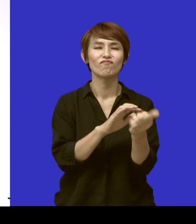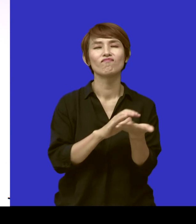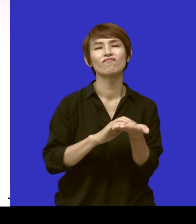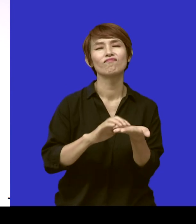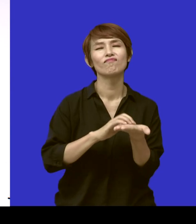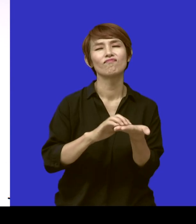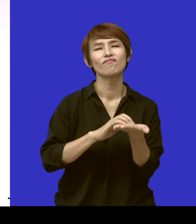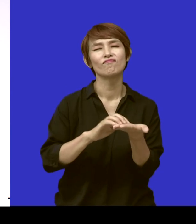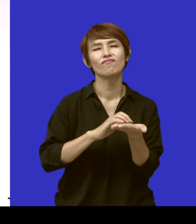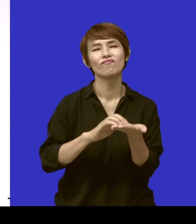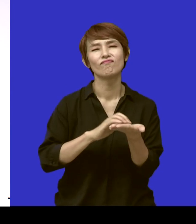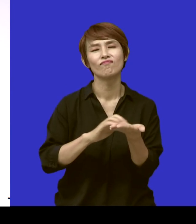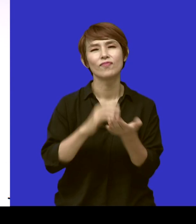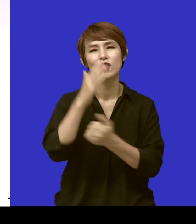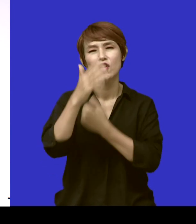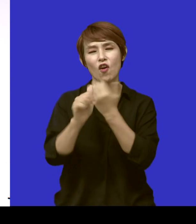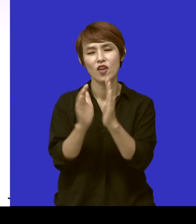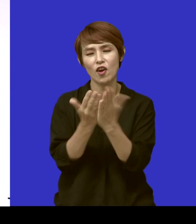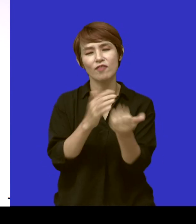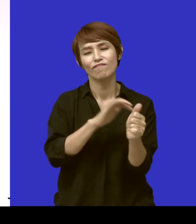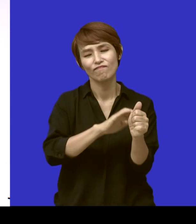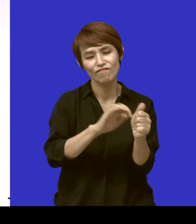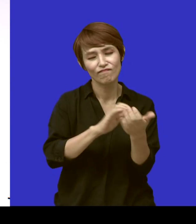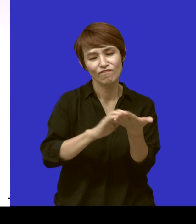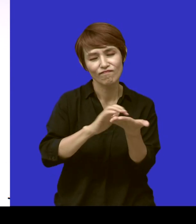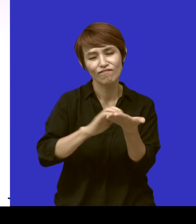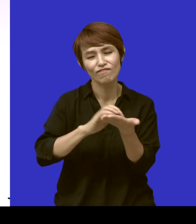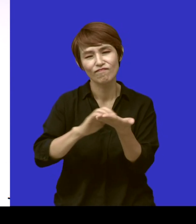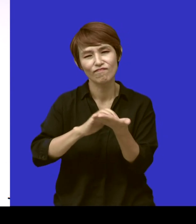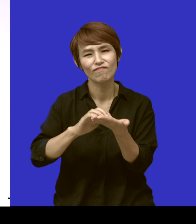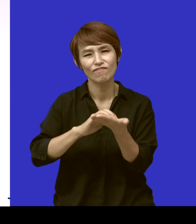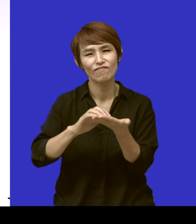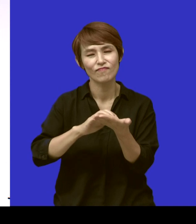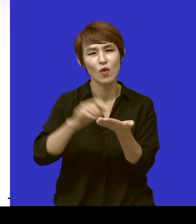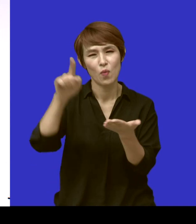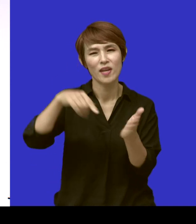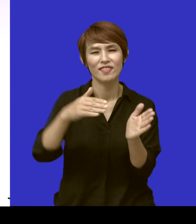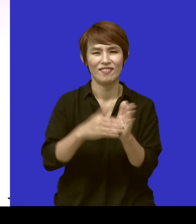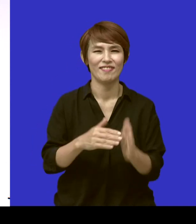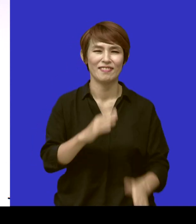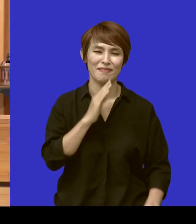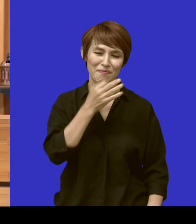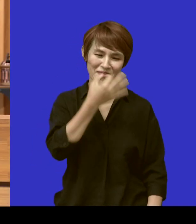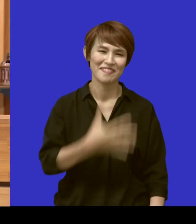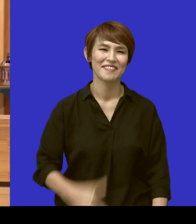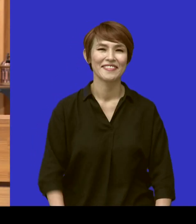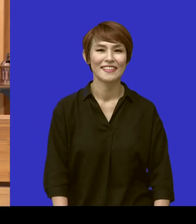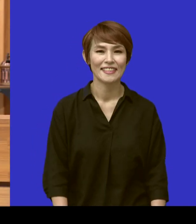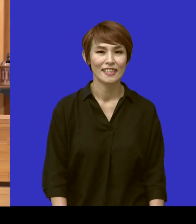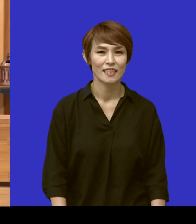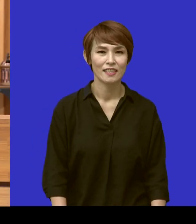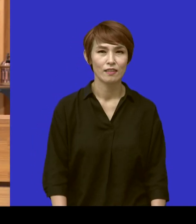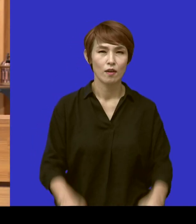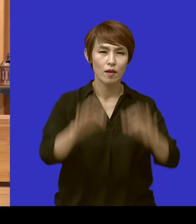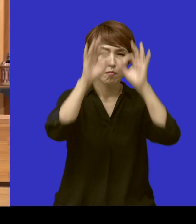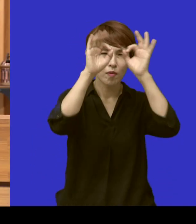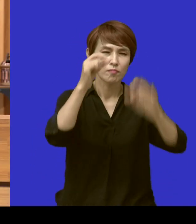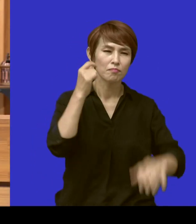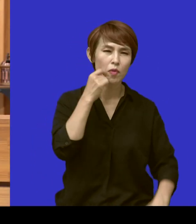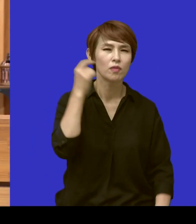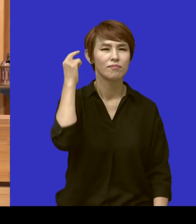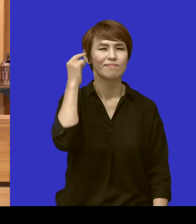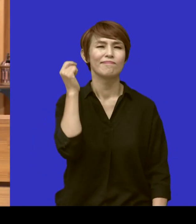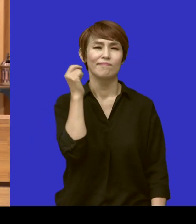한 손으로 성경을 읽으면서 그렇게 오고는 있지만 힘듭니다. 볼 수 없고 들을 수